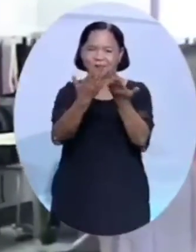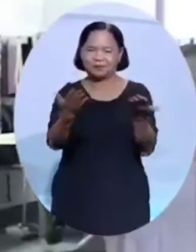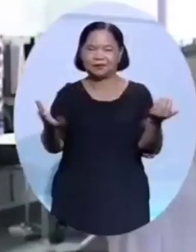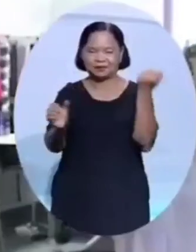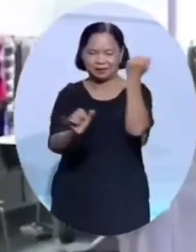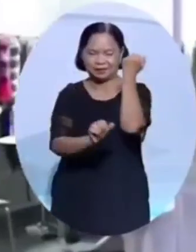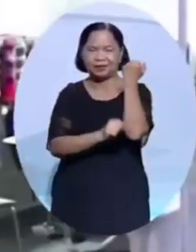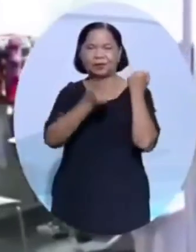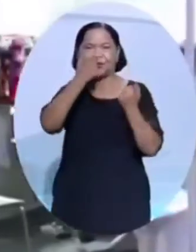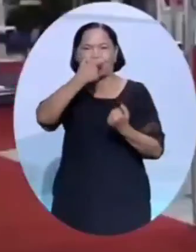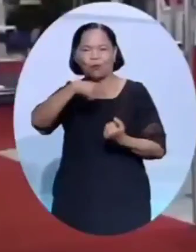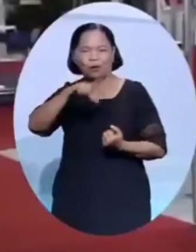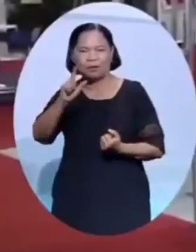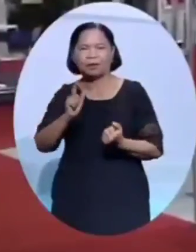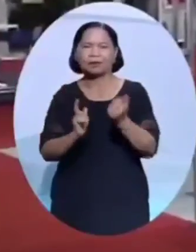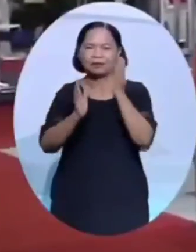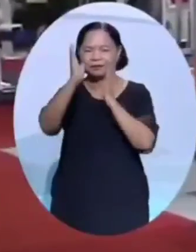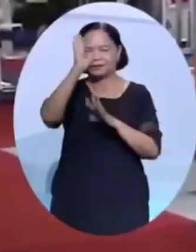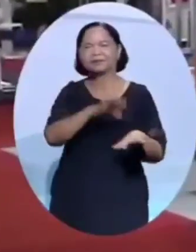lãm Sài Gòn Quận 7 thành phố Hồ Chí Minh